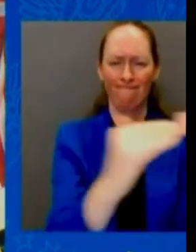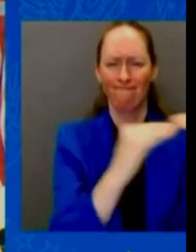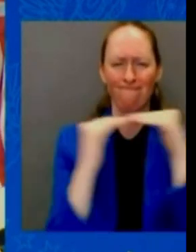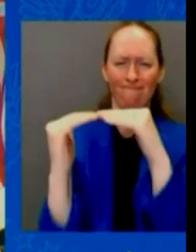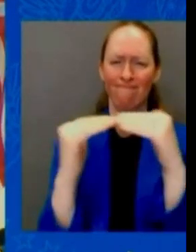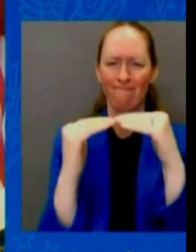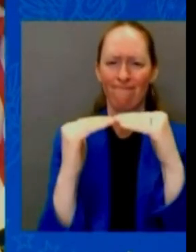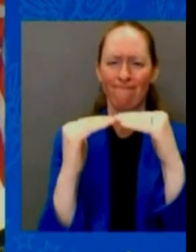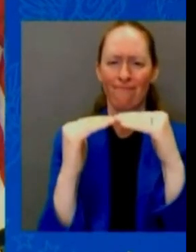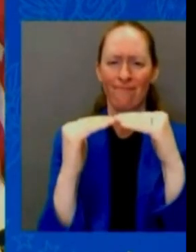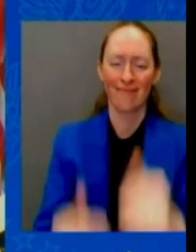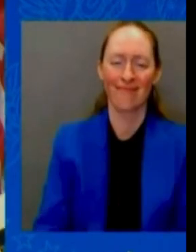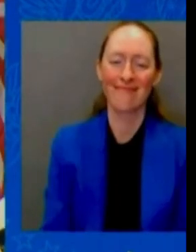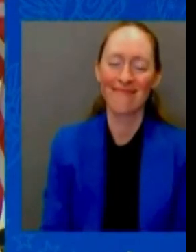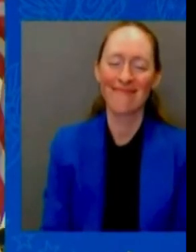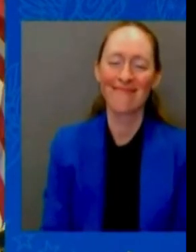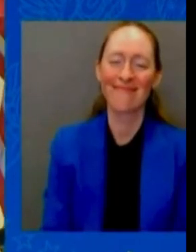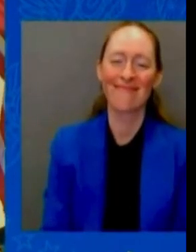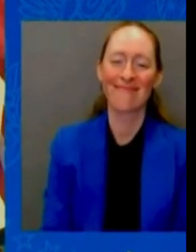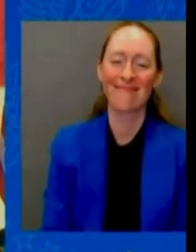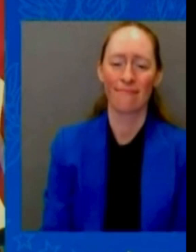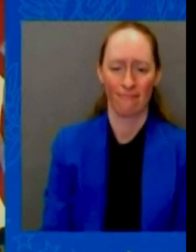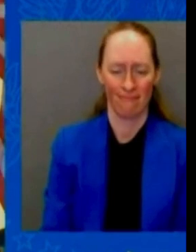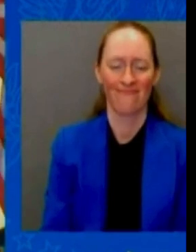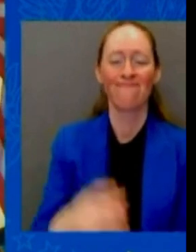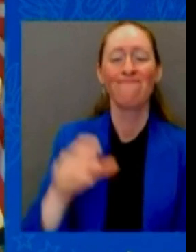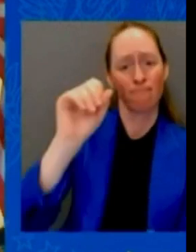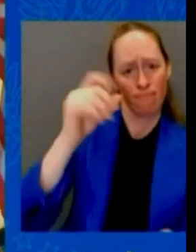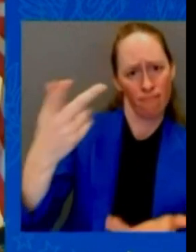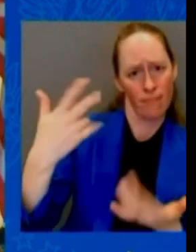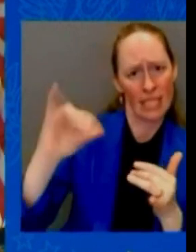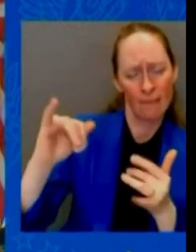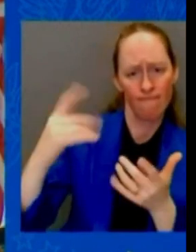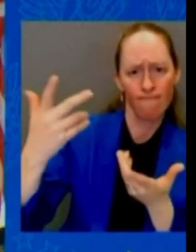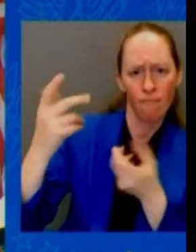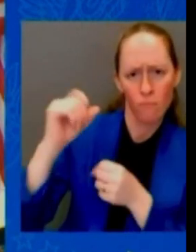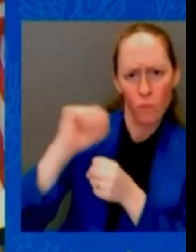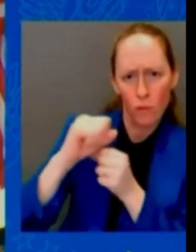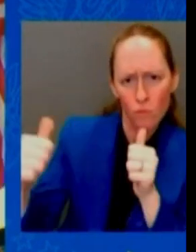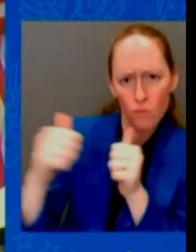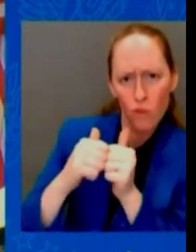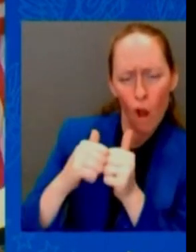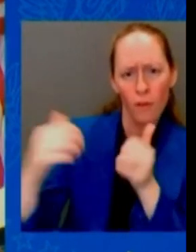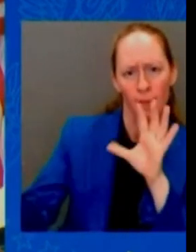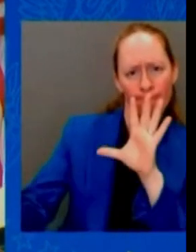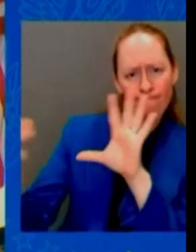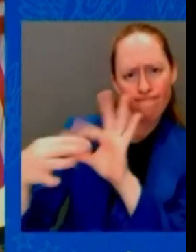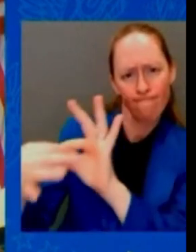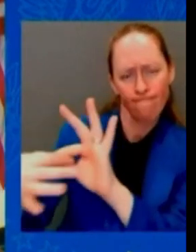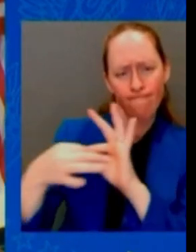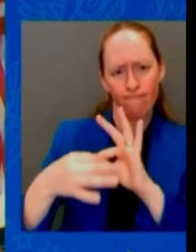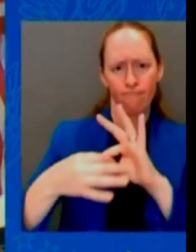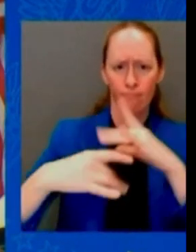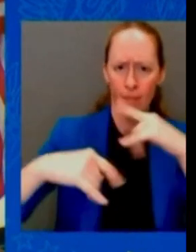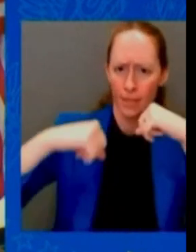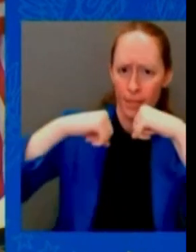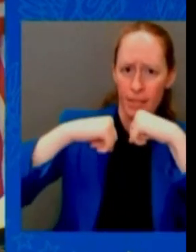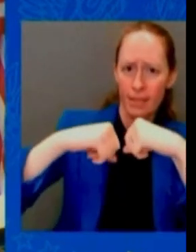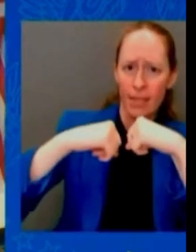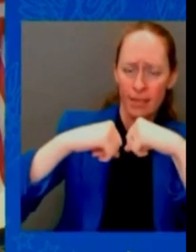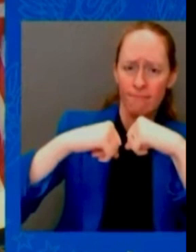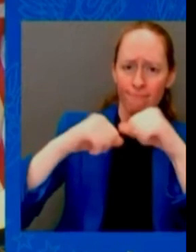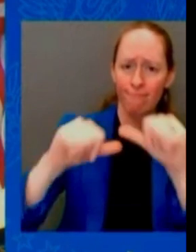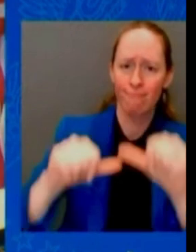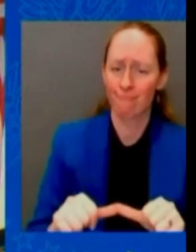La France est notre plus ancien allié, notre partenaire inébranlable dans la cause de la liberté. De l'esprit du Marquis de